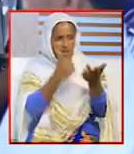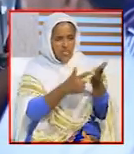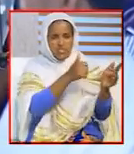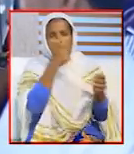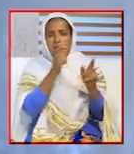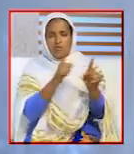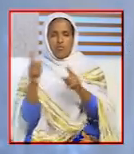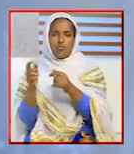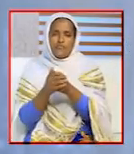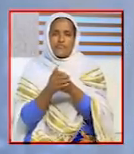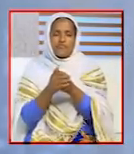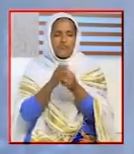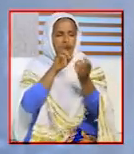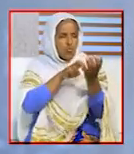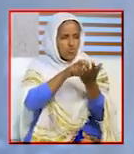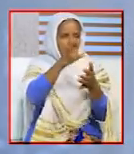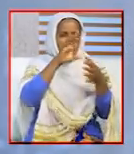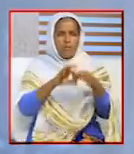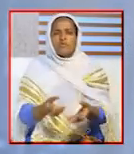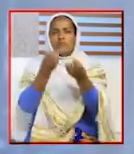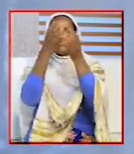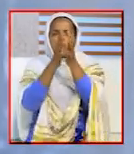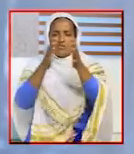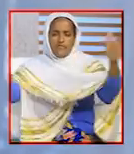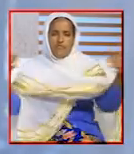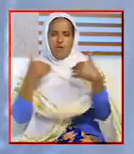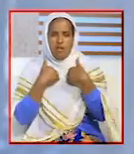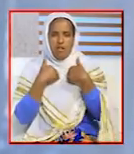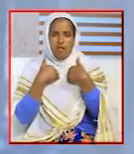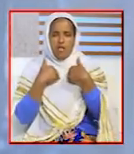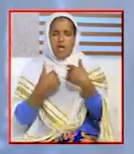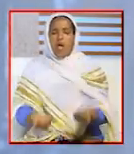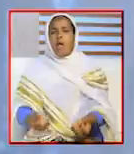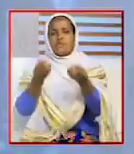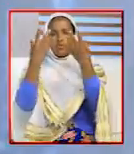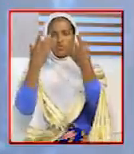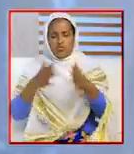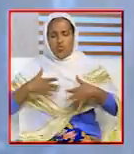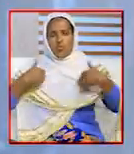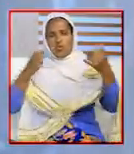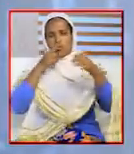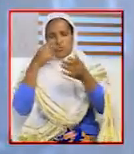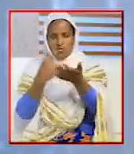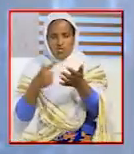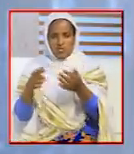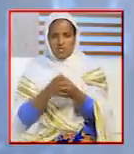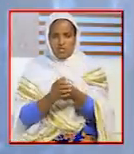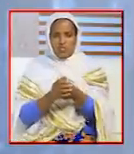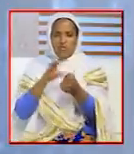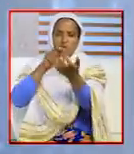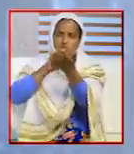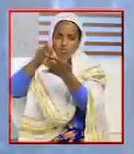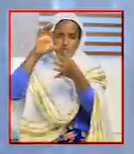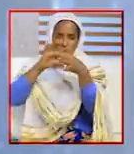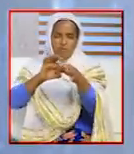ከዚህ ሌላ የጉዞ ማህበራት በብዛት ተስፋፍተዋል። በአብዛኛዎቹ ወጣቶች ናቸው የነዚህ